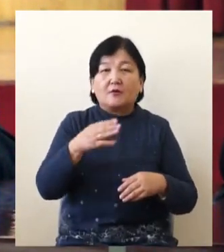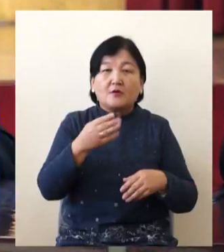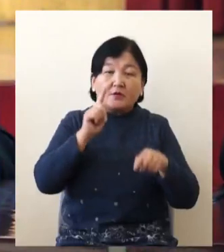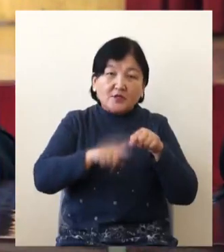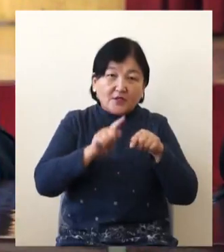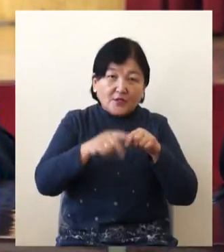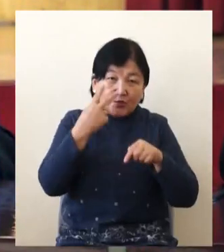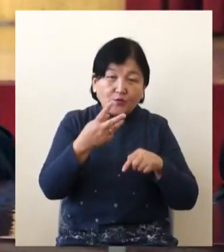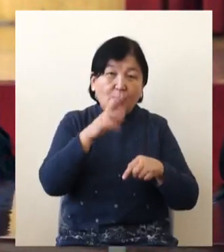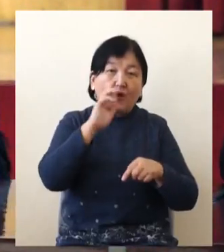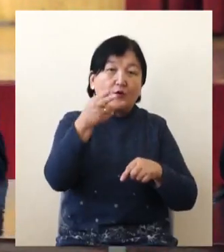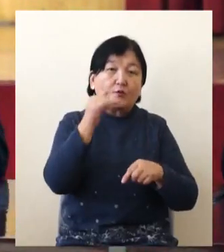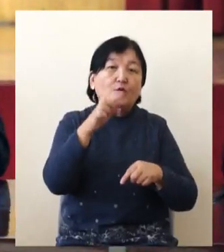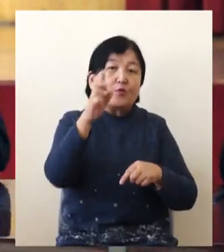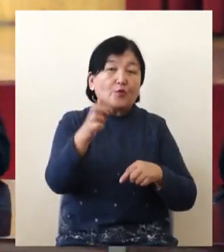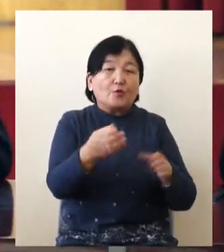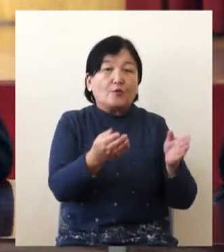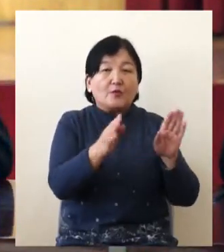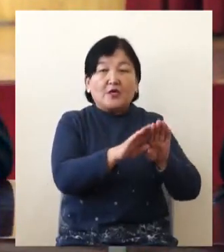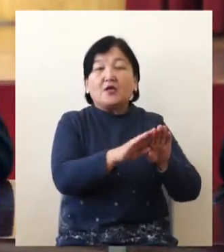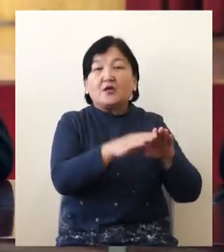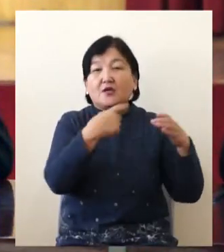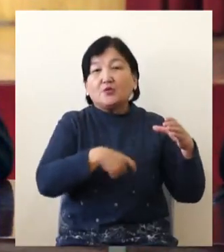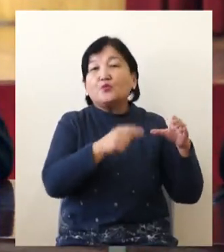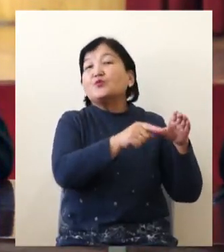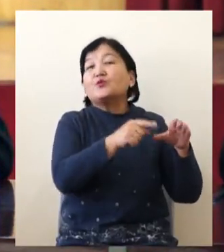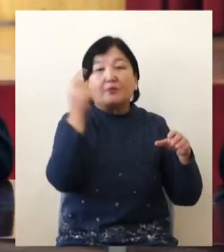энэ манай энэ клубыг тайлгандаг болгоо.